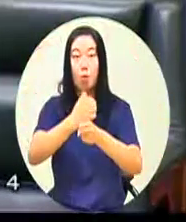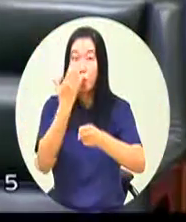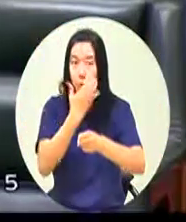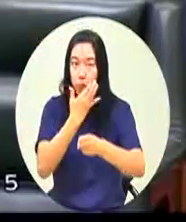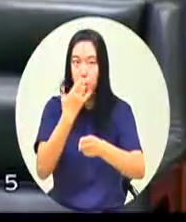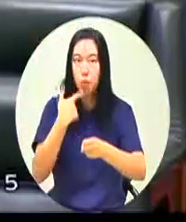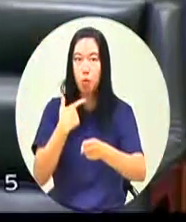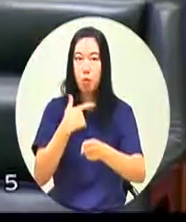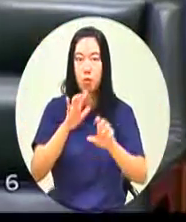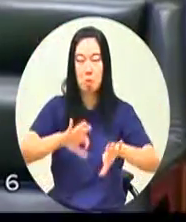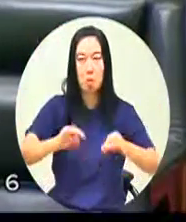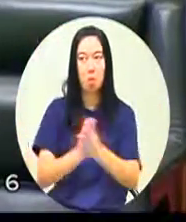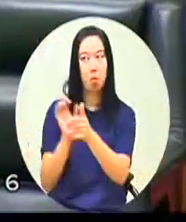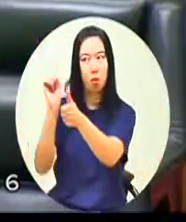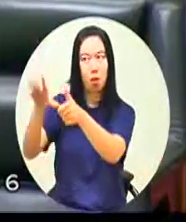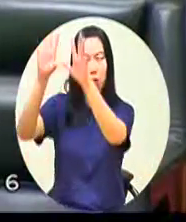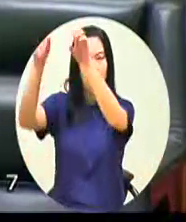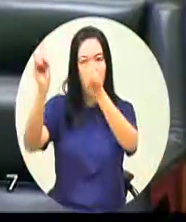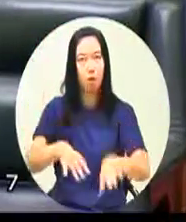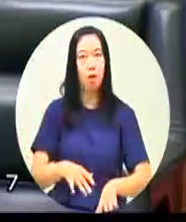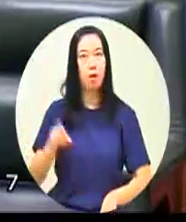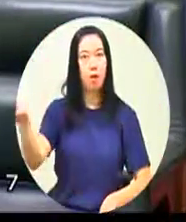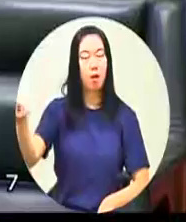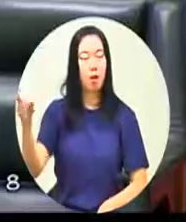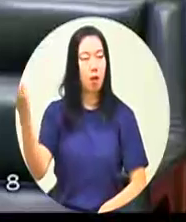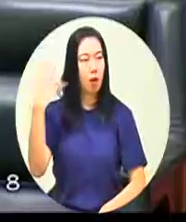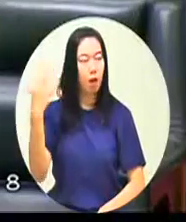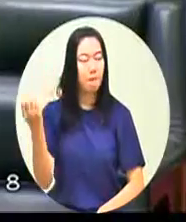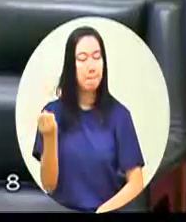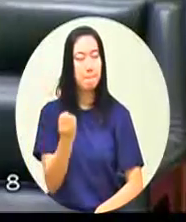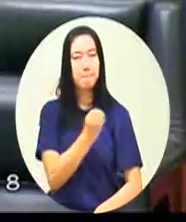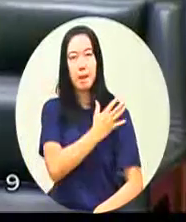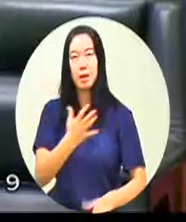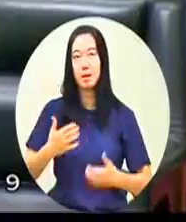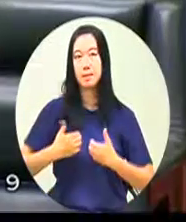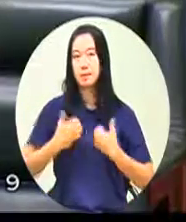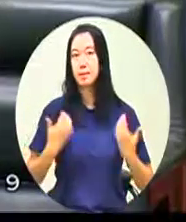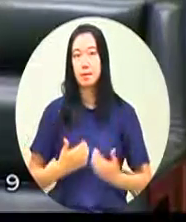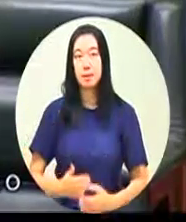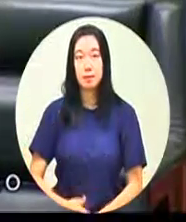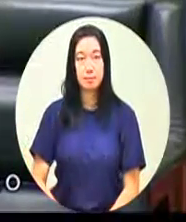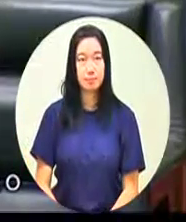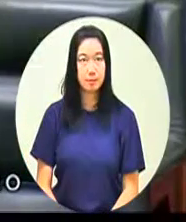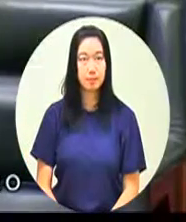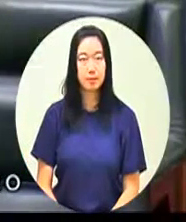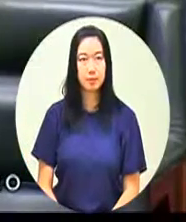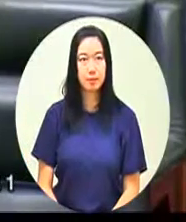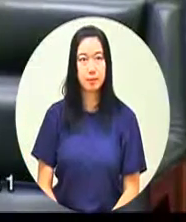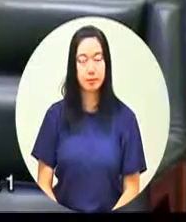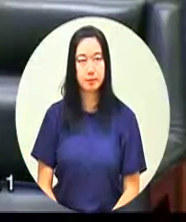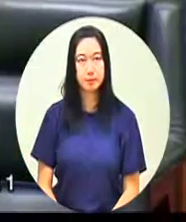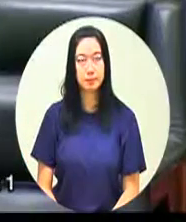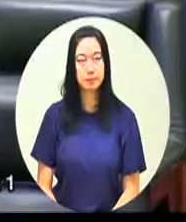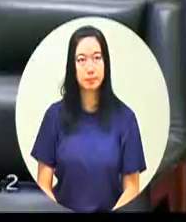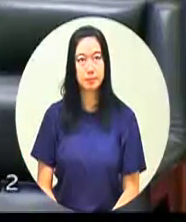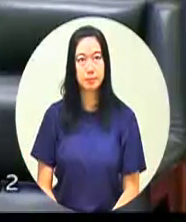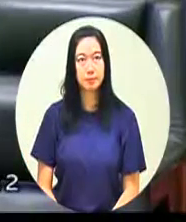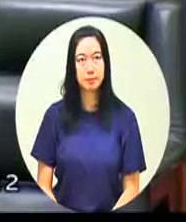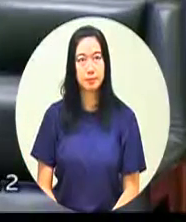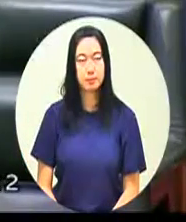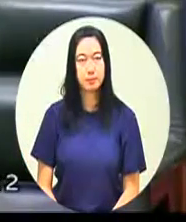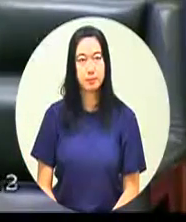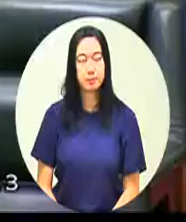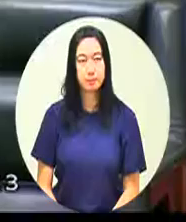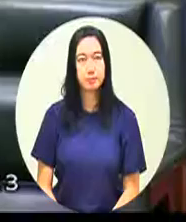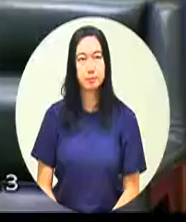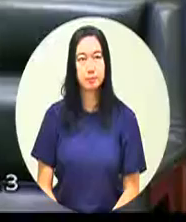甲拆，对一个百姓买甲拆的过程，有可能他没有办法很容易就